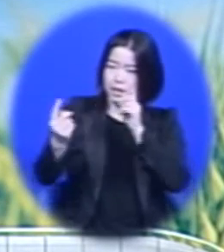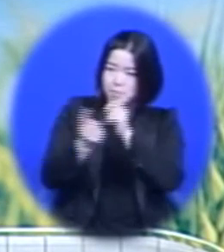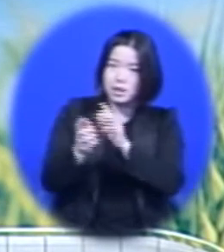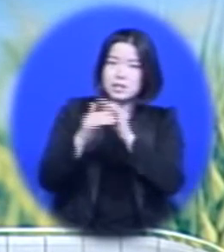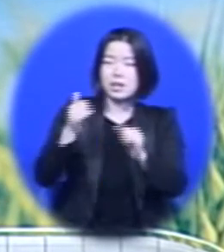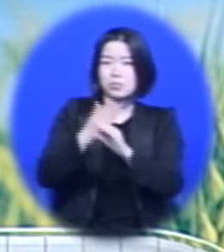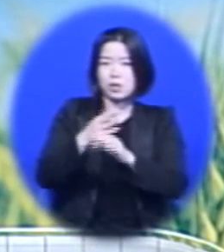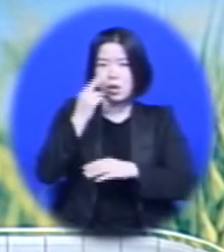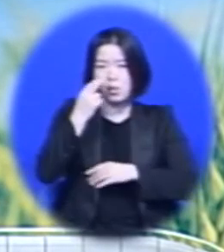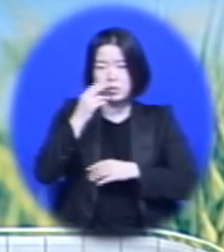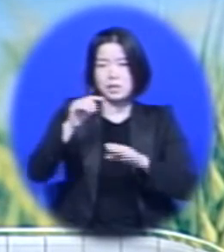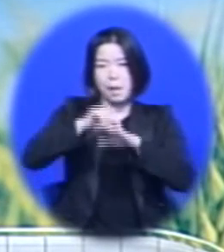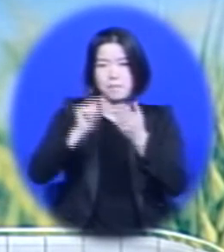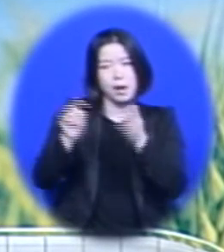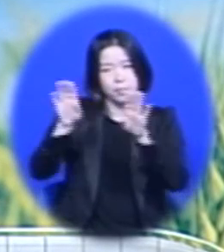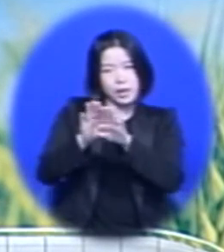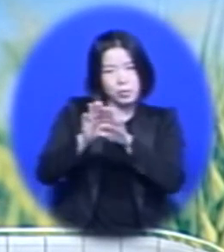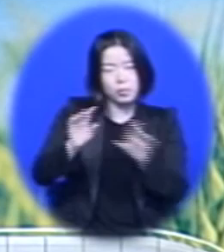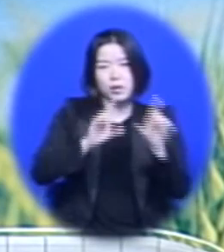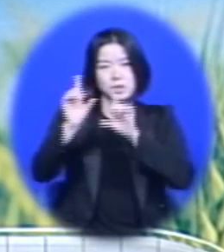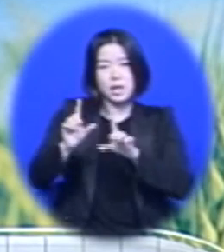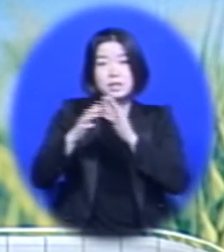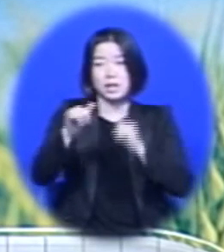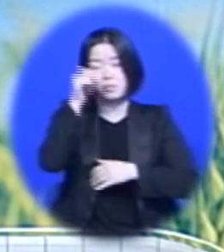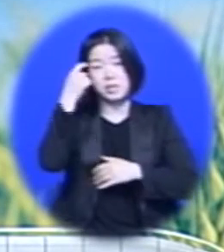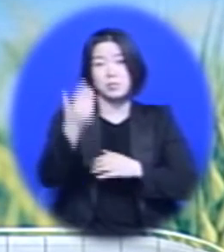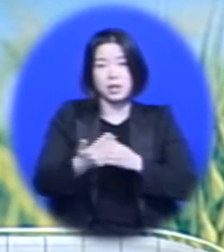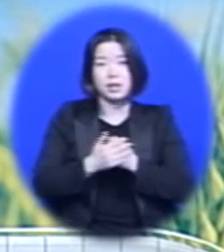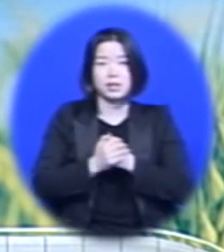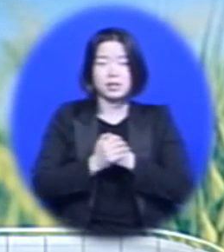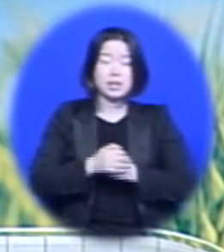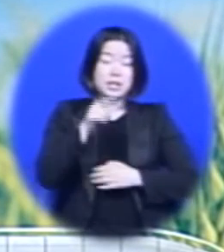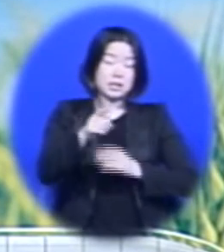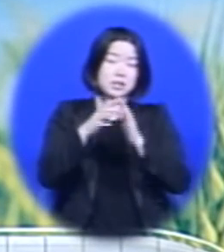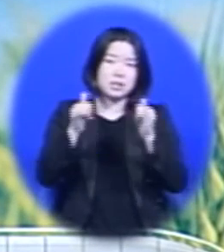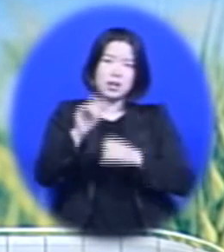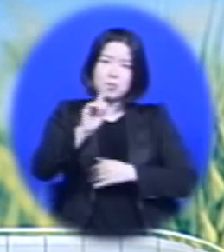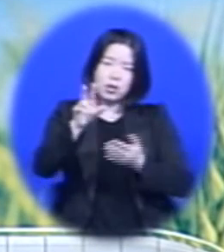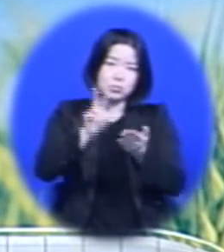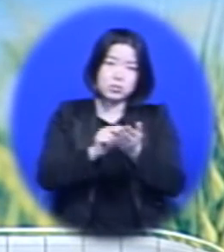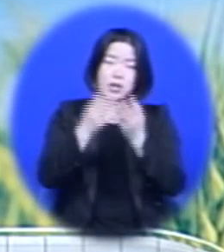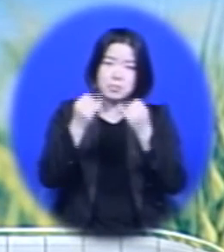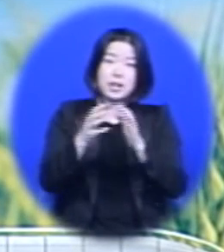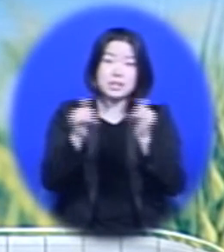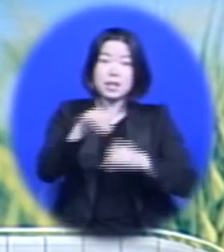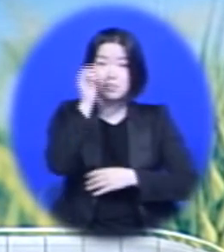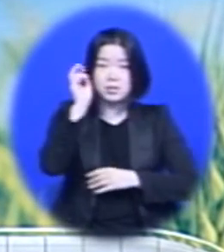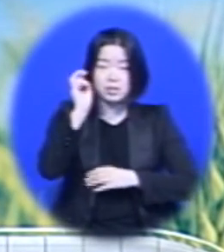혹시 마음을 닫고 지내지는 않습니까? 그 사람은 뭔가 문제가 많은 사람일